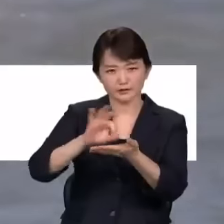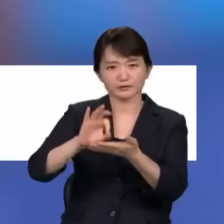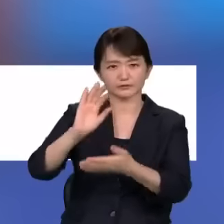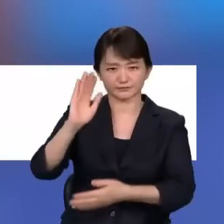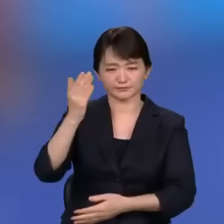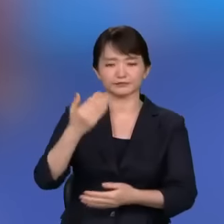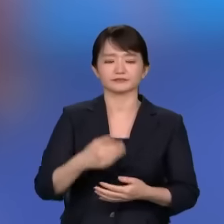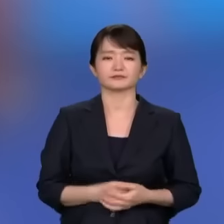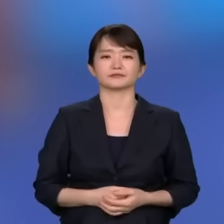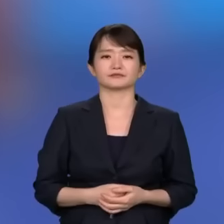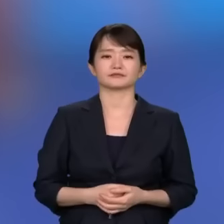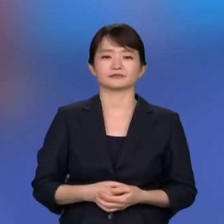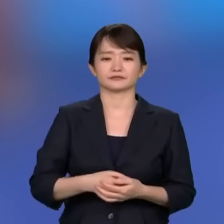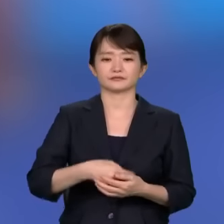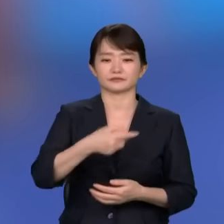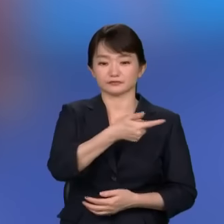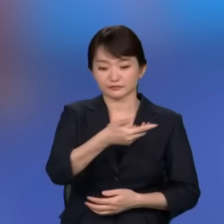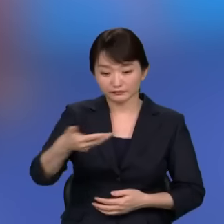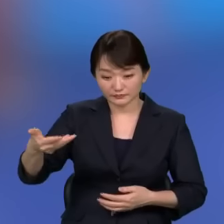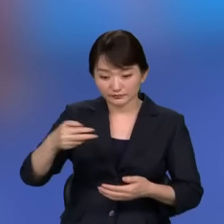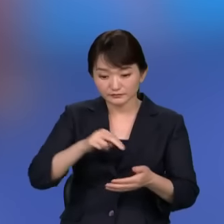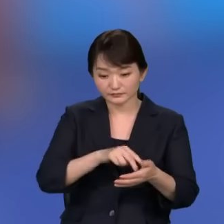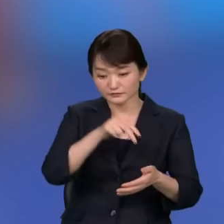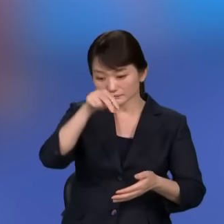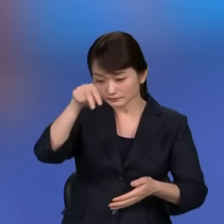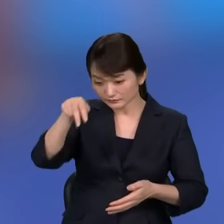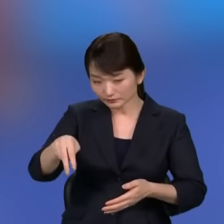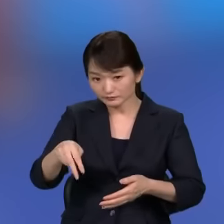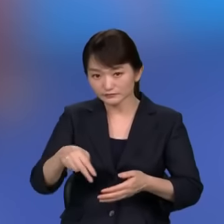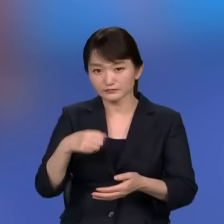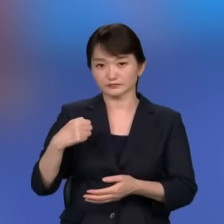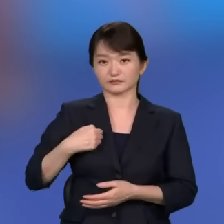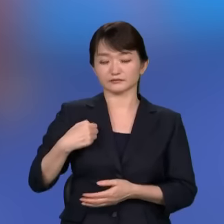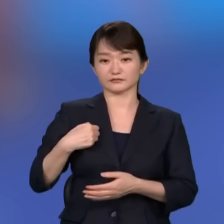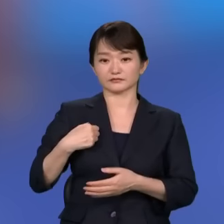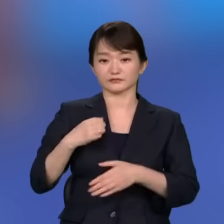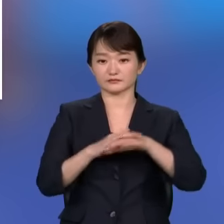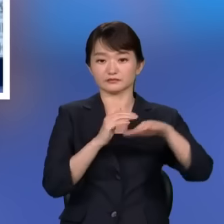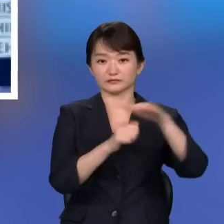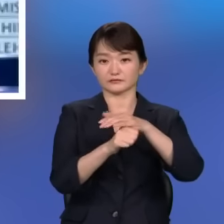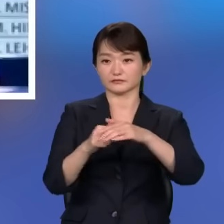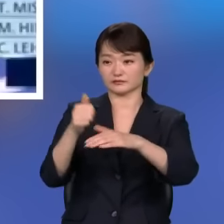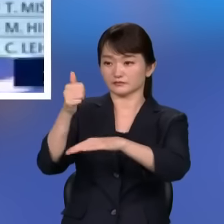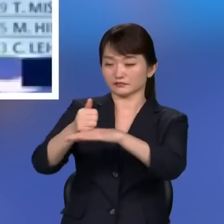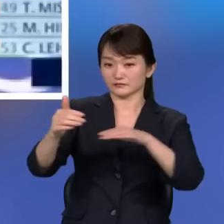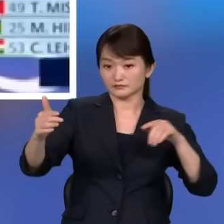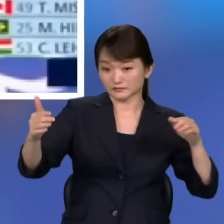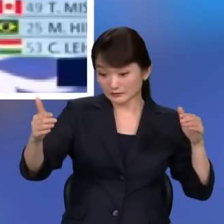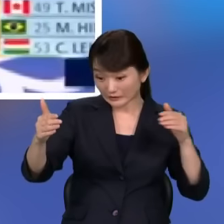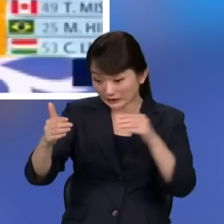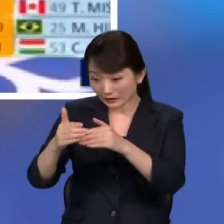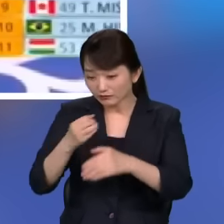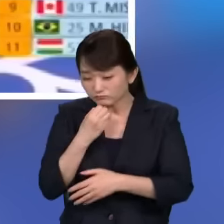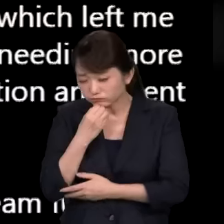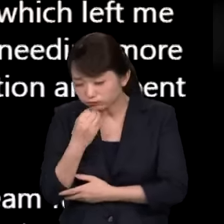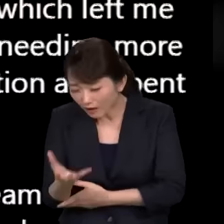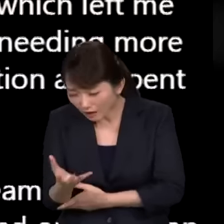We did it. 하지만 센강에 뛰어든 캐나다 선수가 결승점 통과 직후 10여 차례 구토하는 모습은 우려를